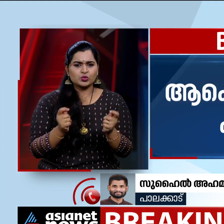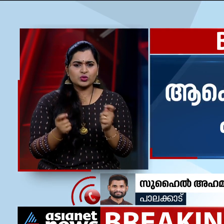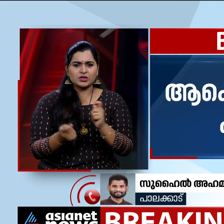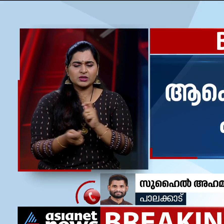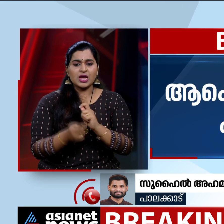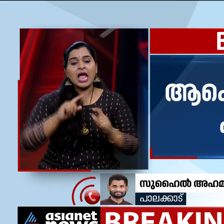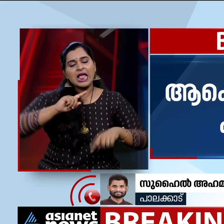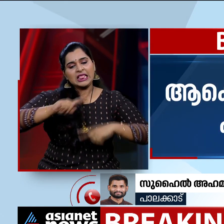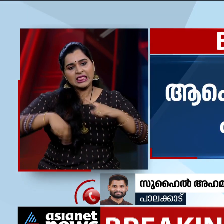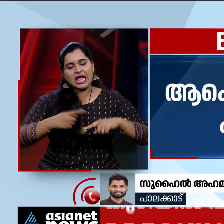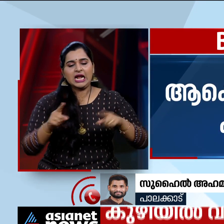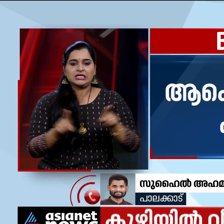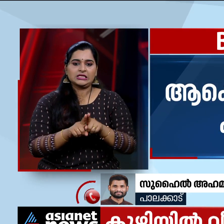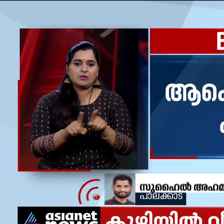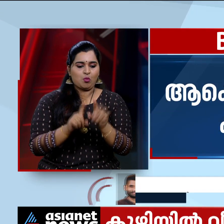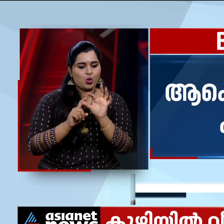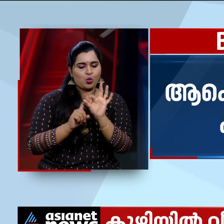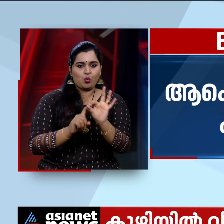വിസ്താരം നാളെ തുടരും. പ്രജല,